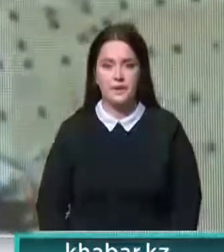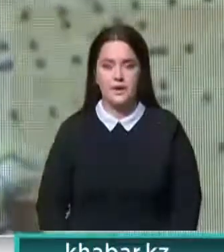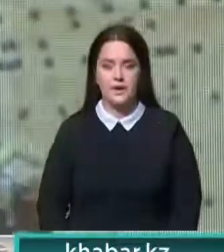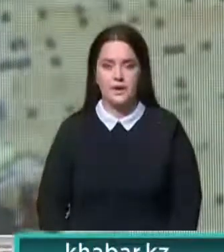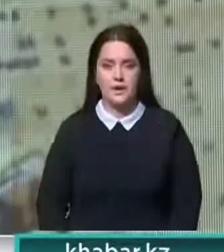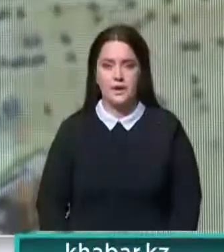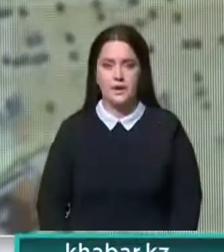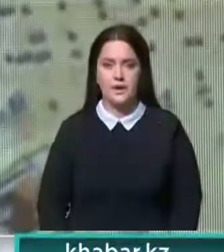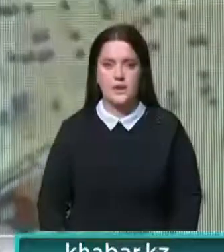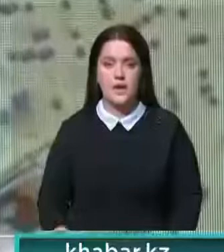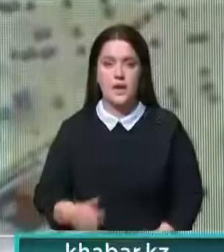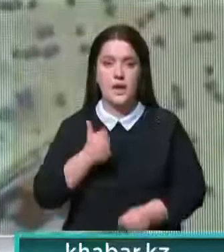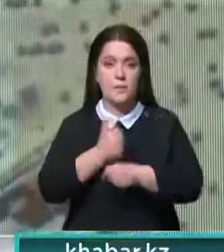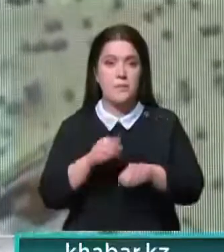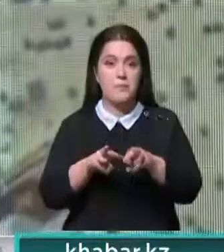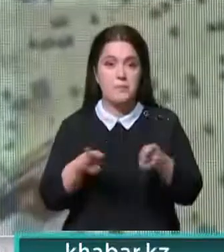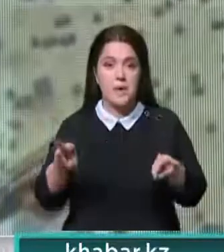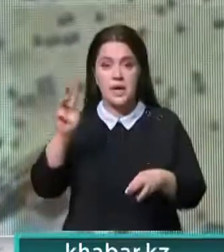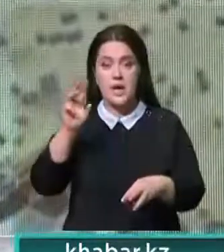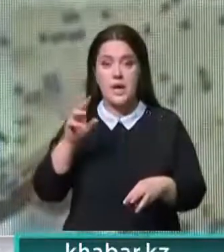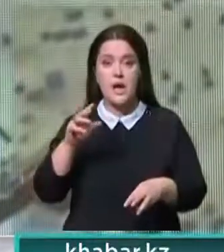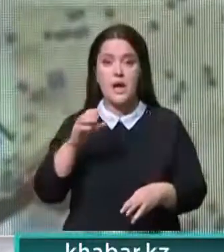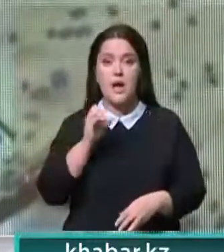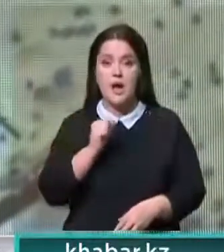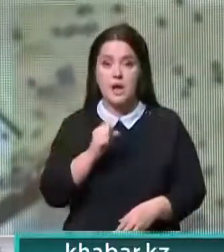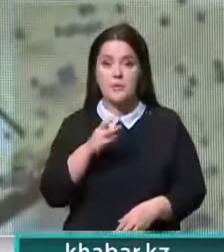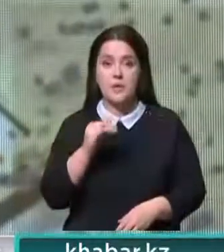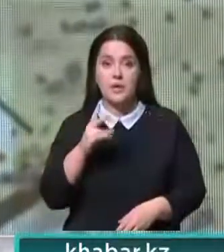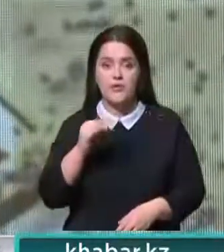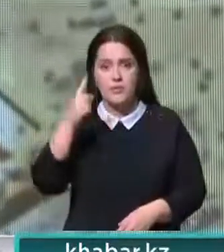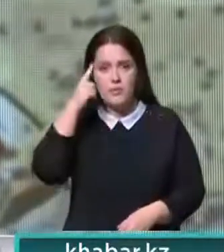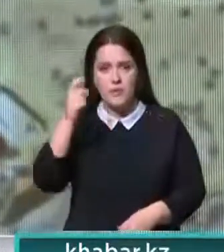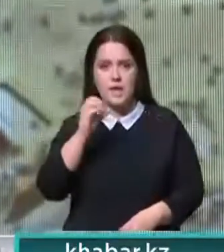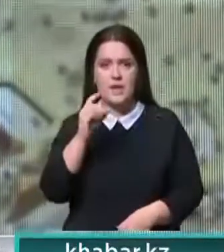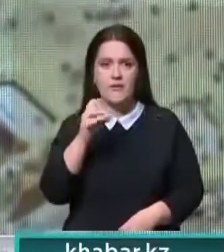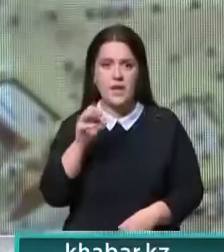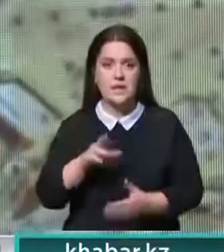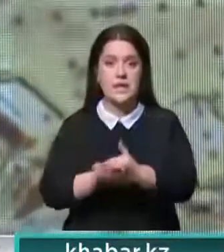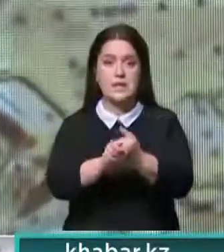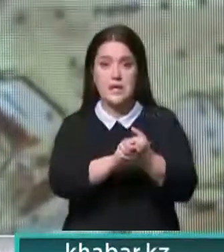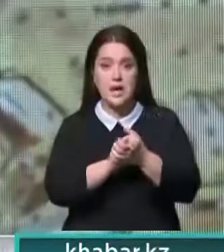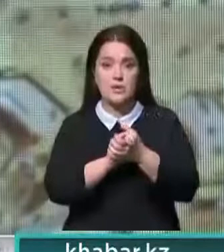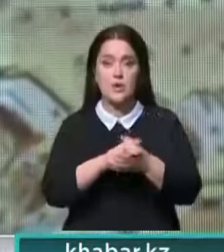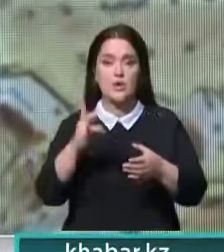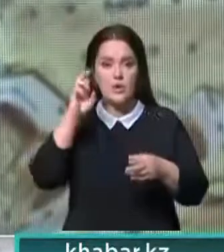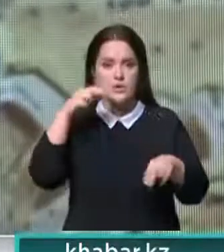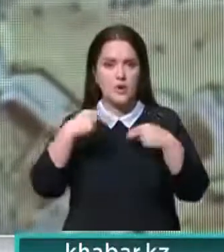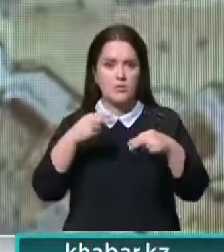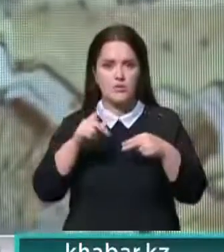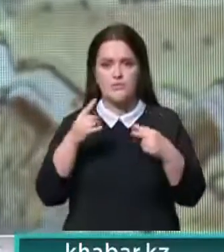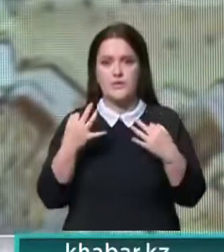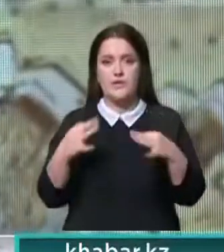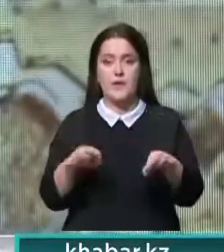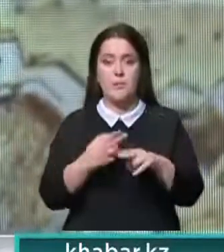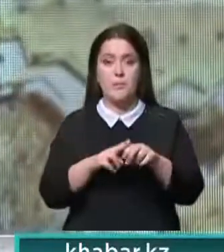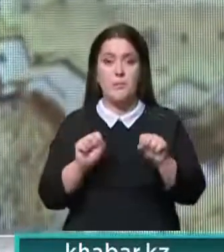Обо всем по порядку. Для начала премьер-министр нашей страны Алихан Смаилов призвал страны Евразийского союза устранить барьеры в госзакупках.